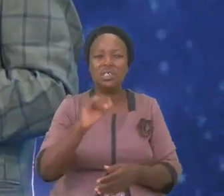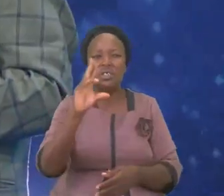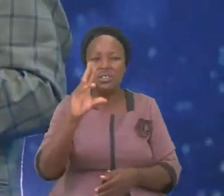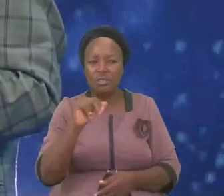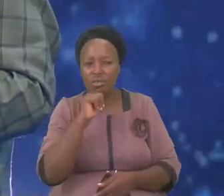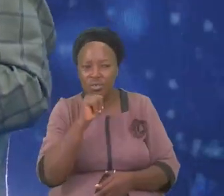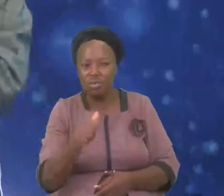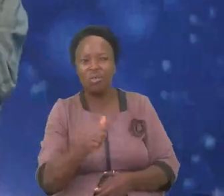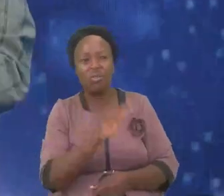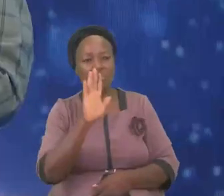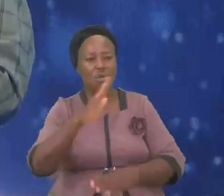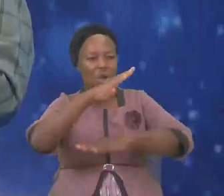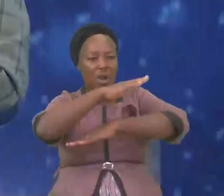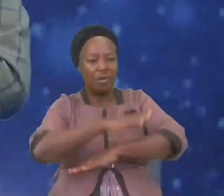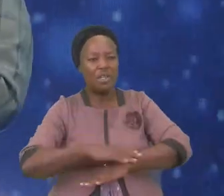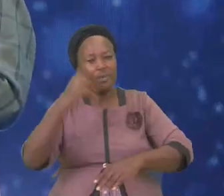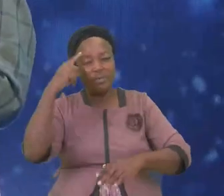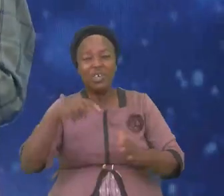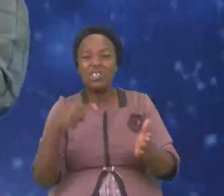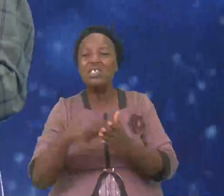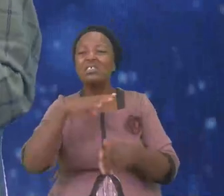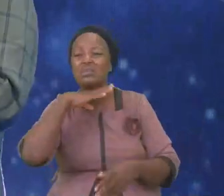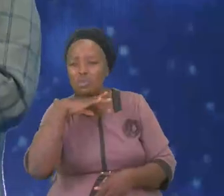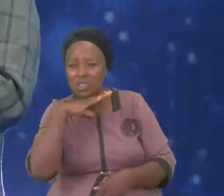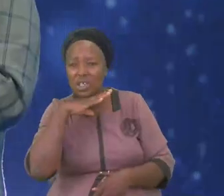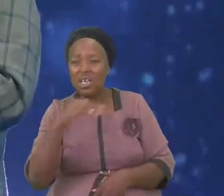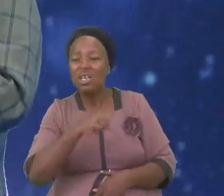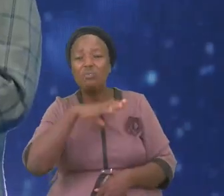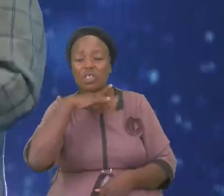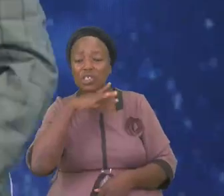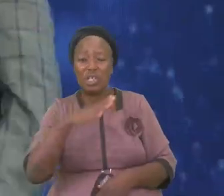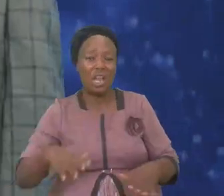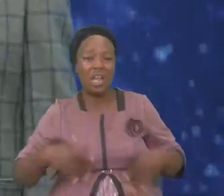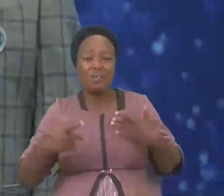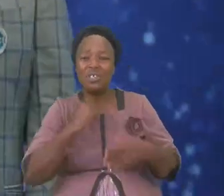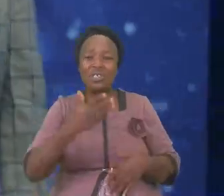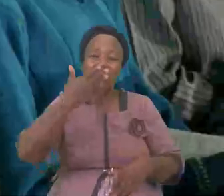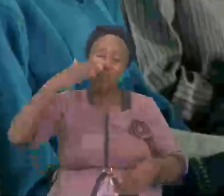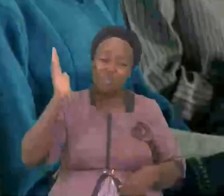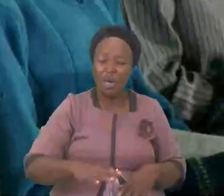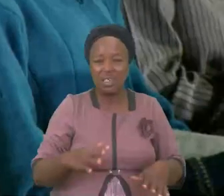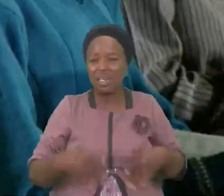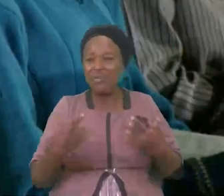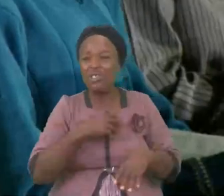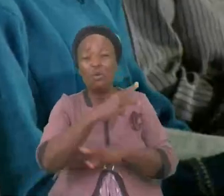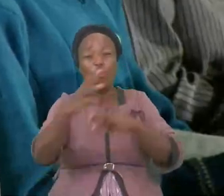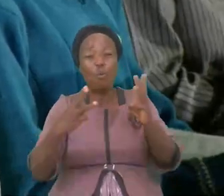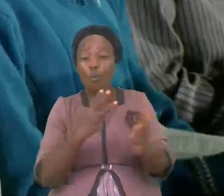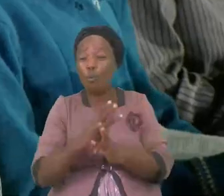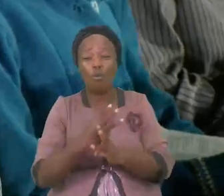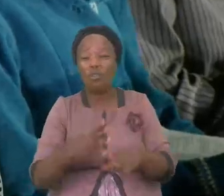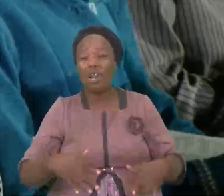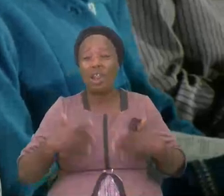pollué. La vie polluée est une vie babylonienne. Une vie dégradée est une